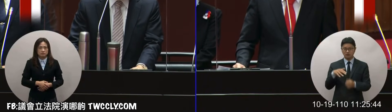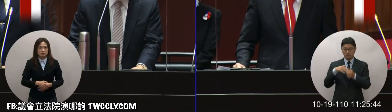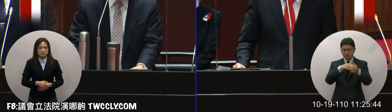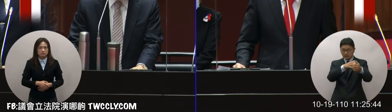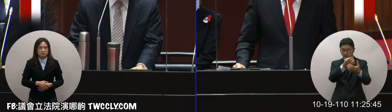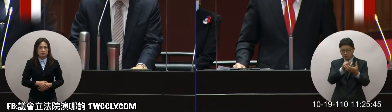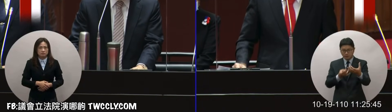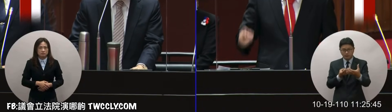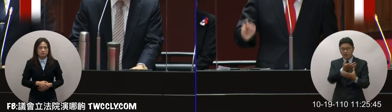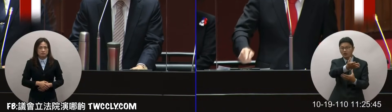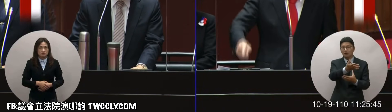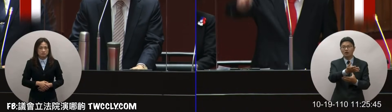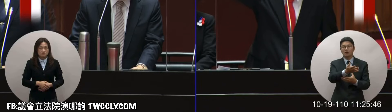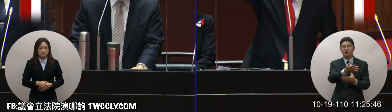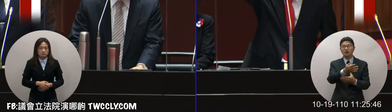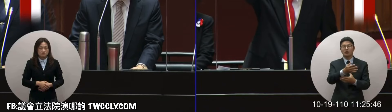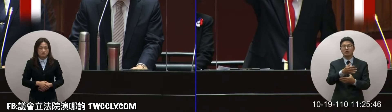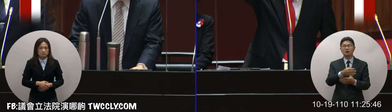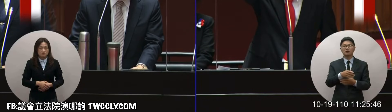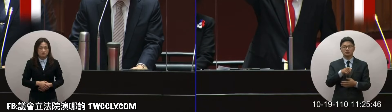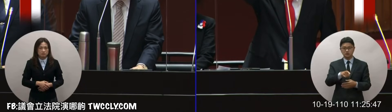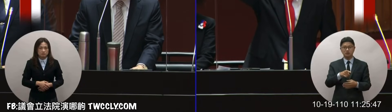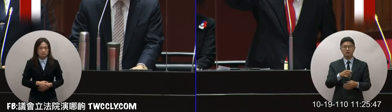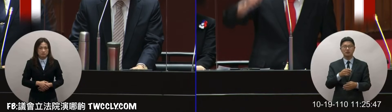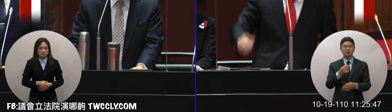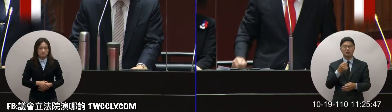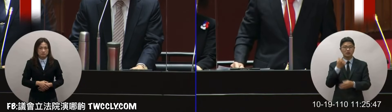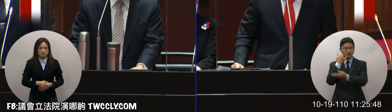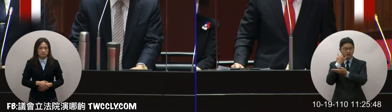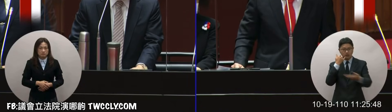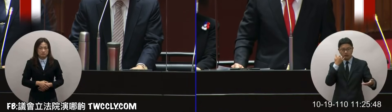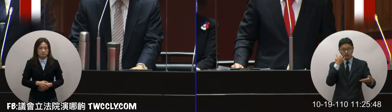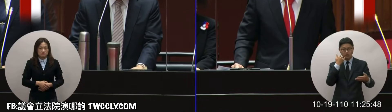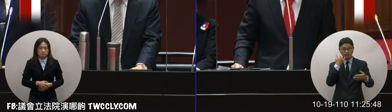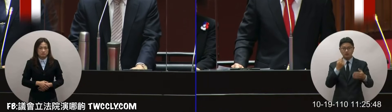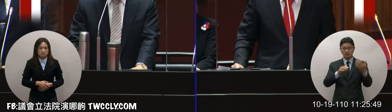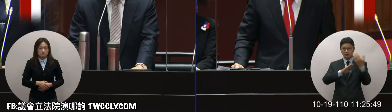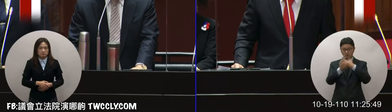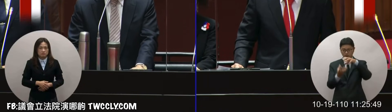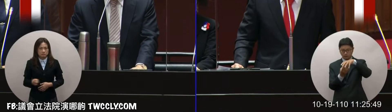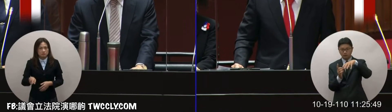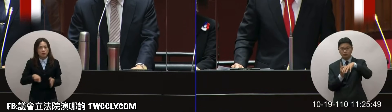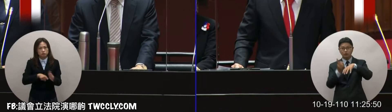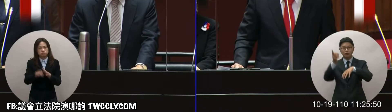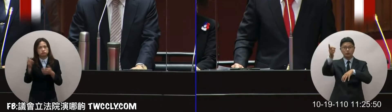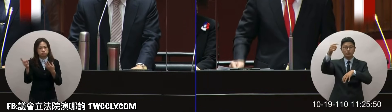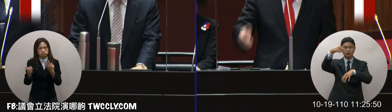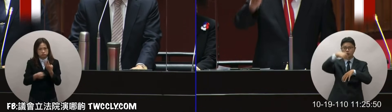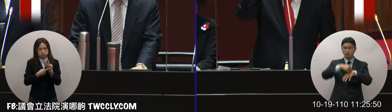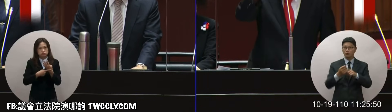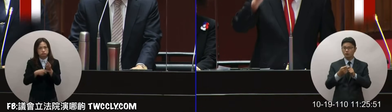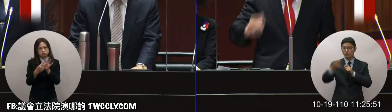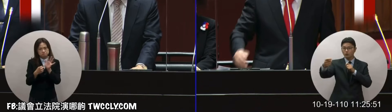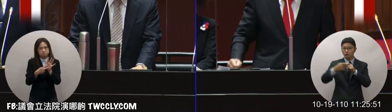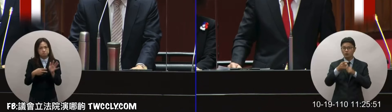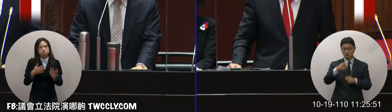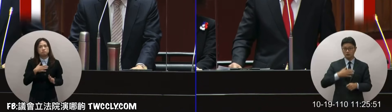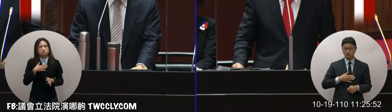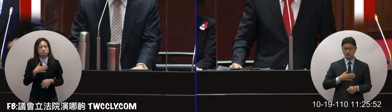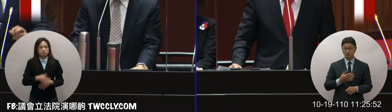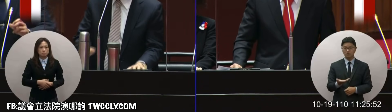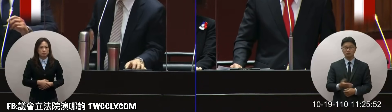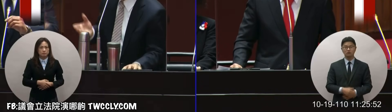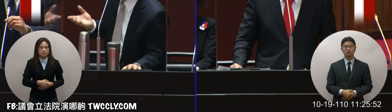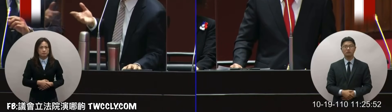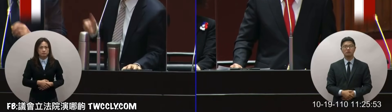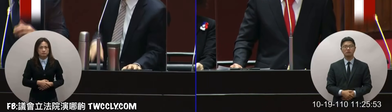飞弹要打到海平面到外太空多少公里？你知道吗？ 我这个要专业了。 没关系，部长可以帮他回答。